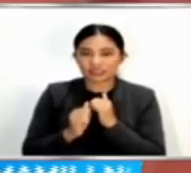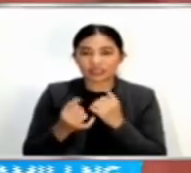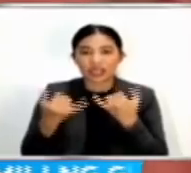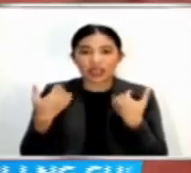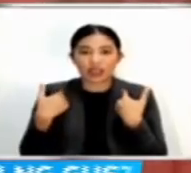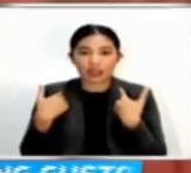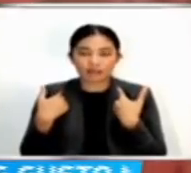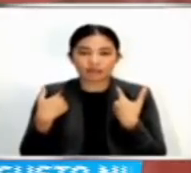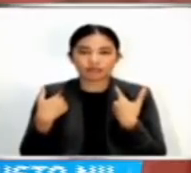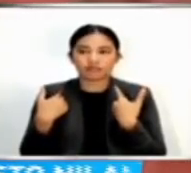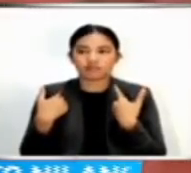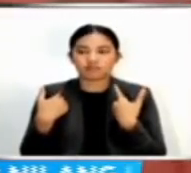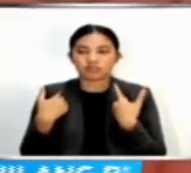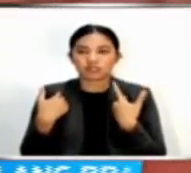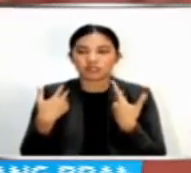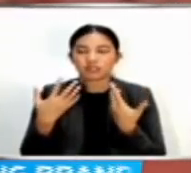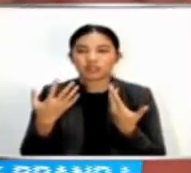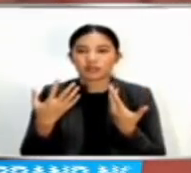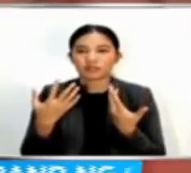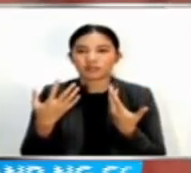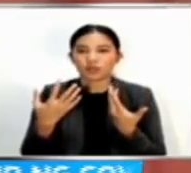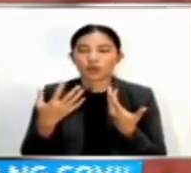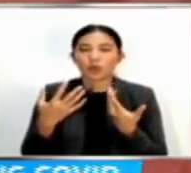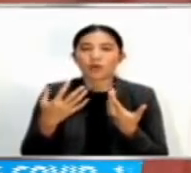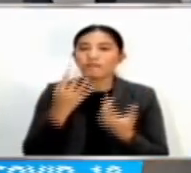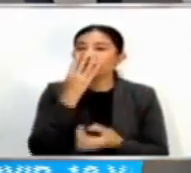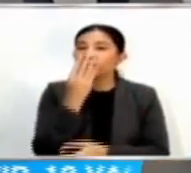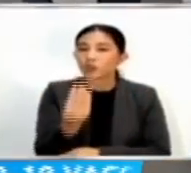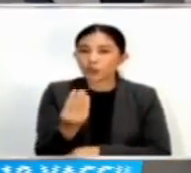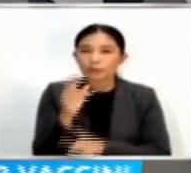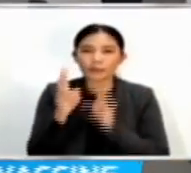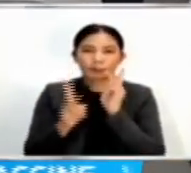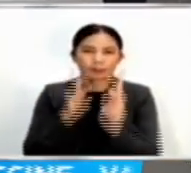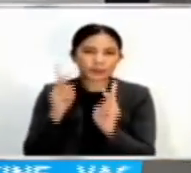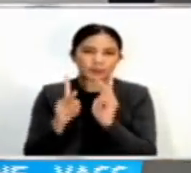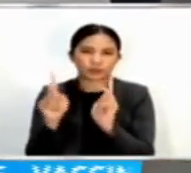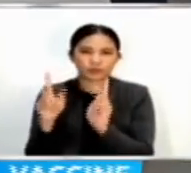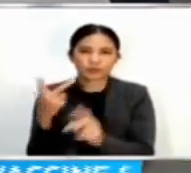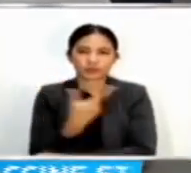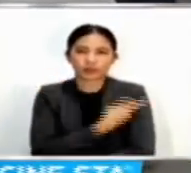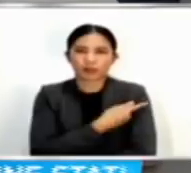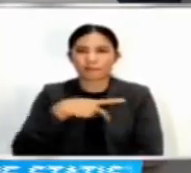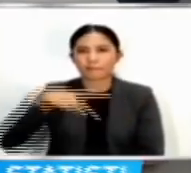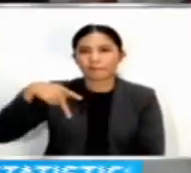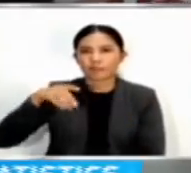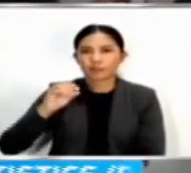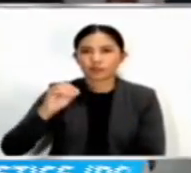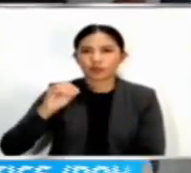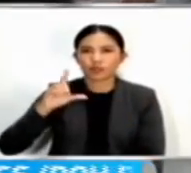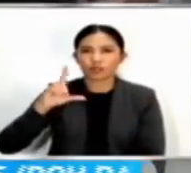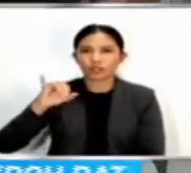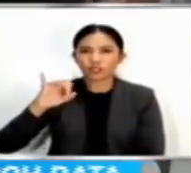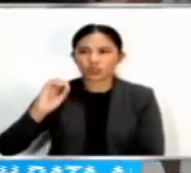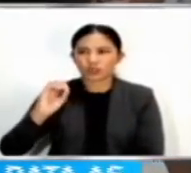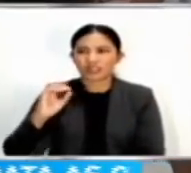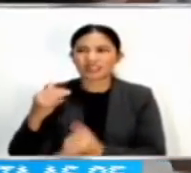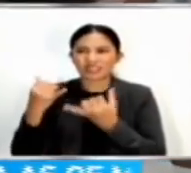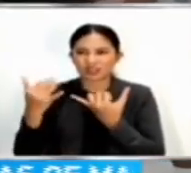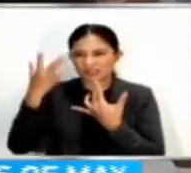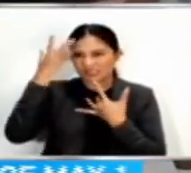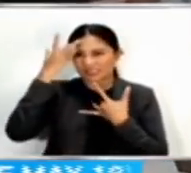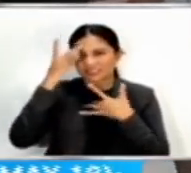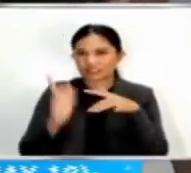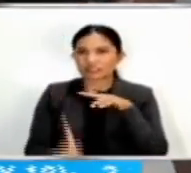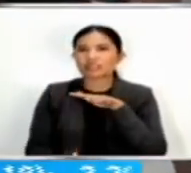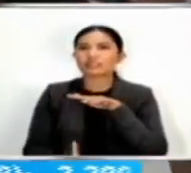polio, because for one reason or another, ano, bumalik yung polio sa ating mga